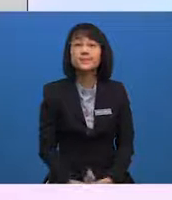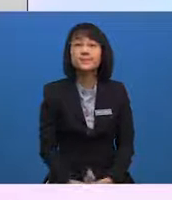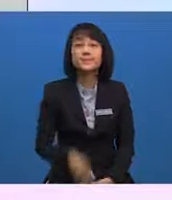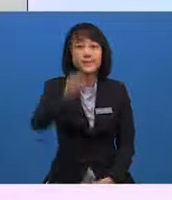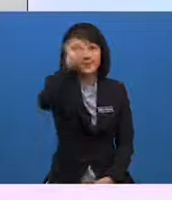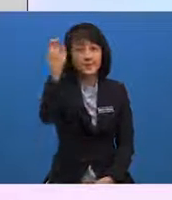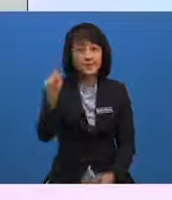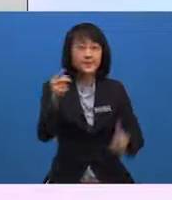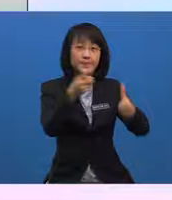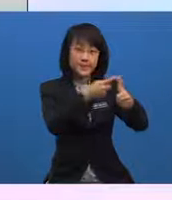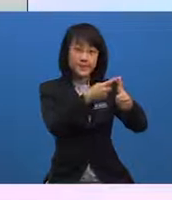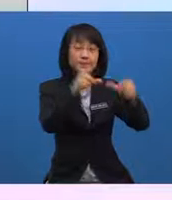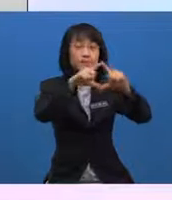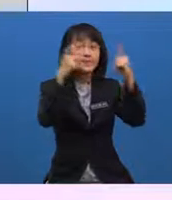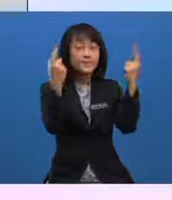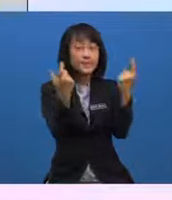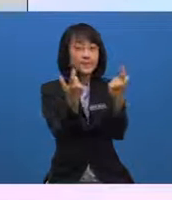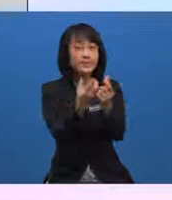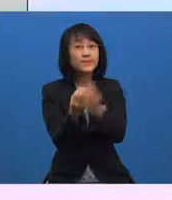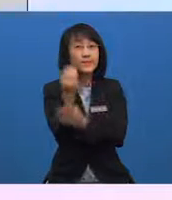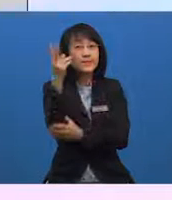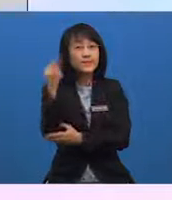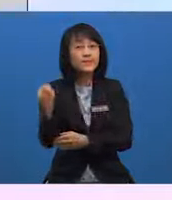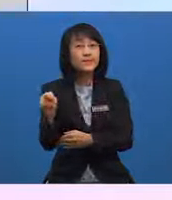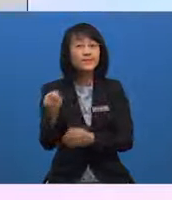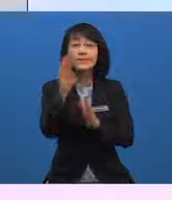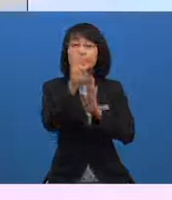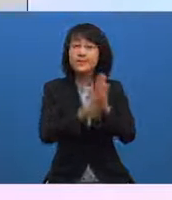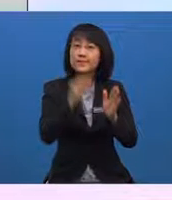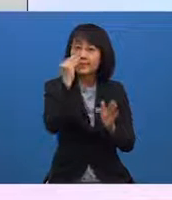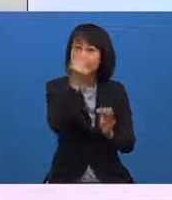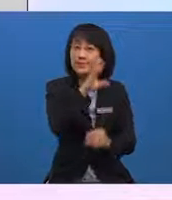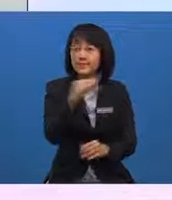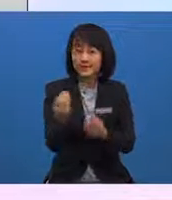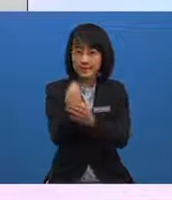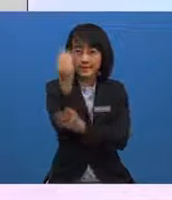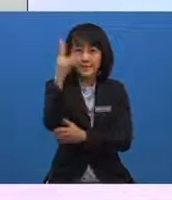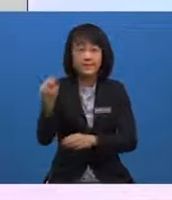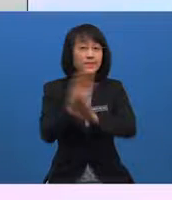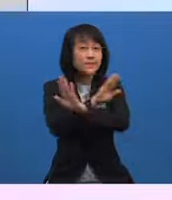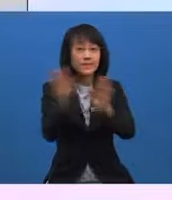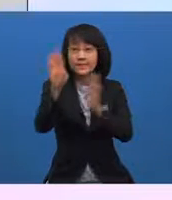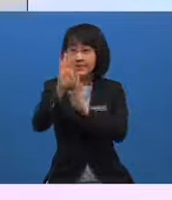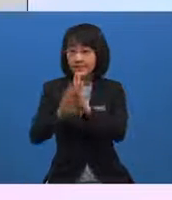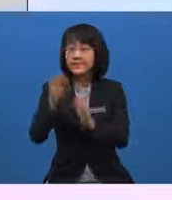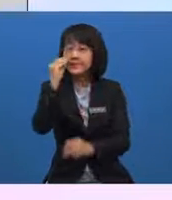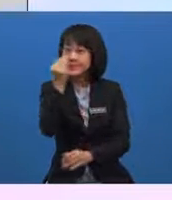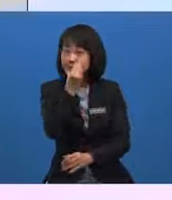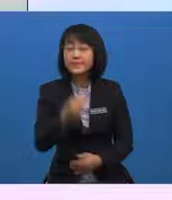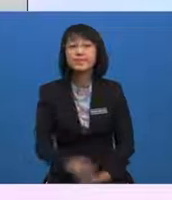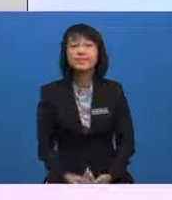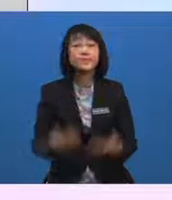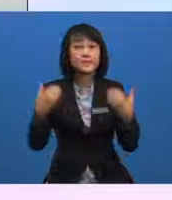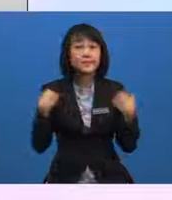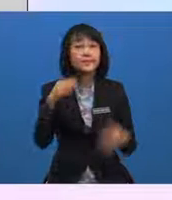Soalan satu, kelaskan tumbuhan berbunga dan tumbuhan tidak berbunga. Terdapat